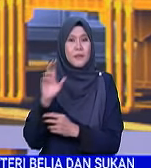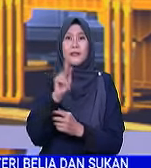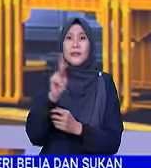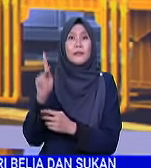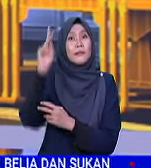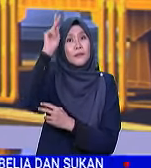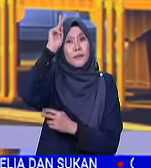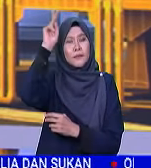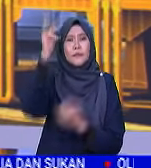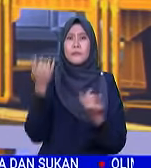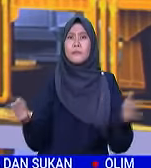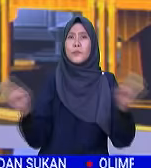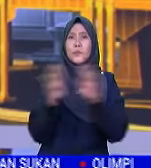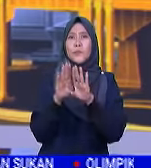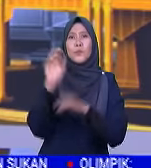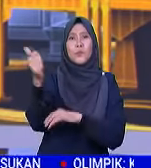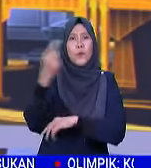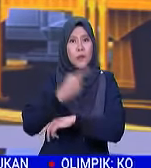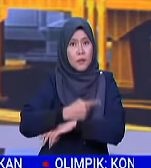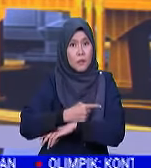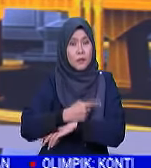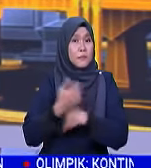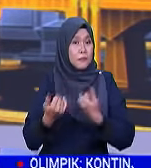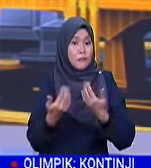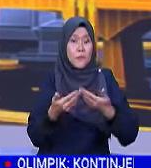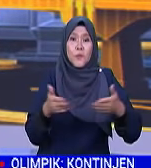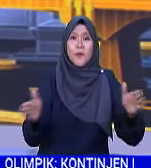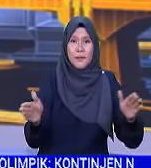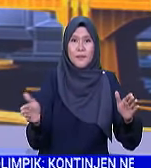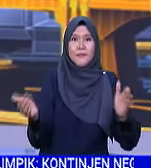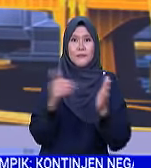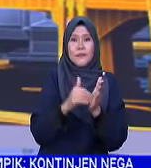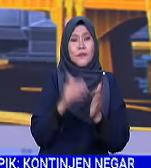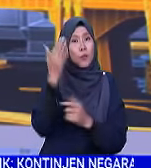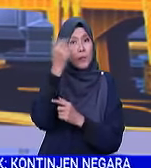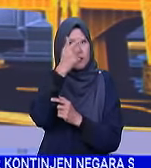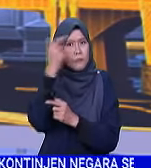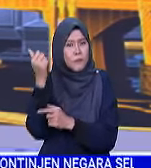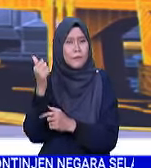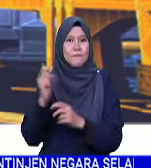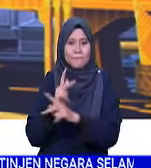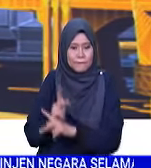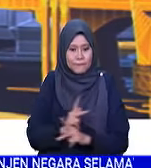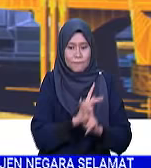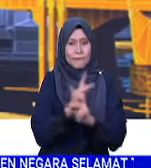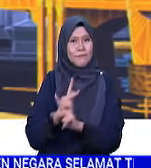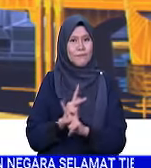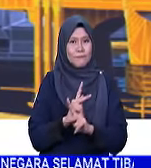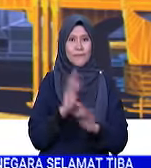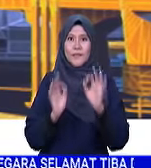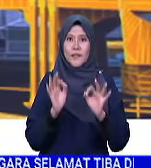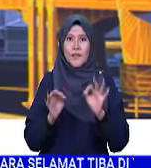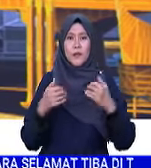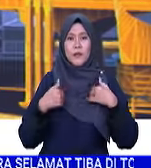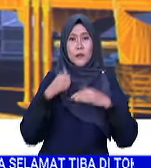Baru, Kelantan yang ditutup 10 hari lepas dibuka semula hari ini. Tindakan itu dibuat sebagai langkah berjaga-jaga